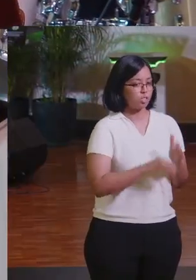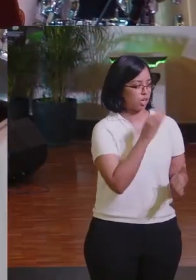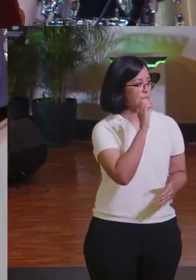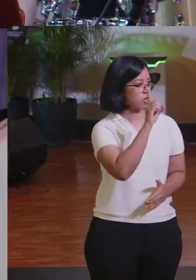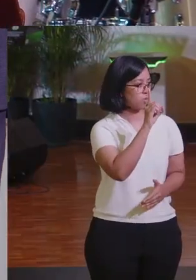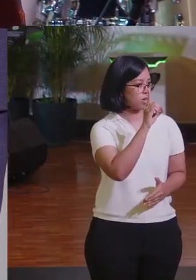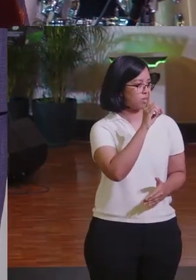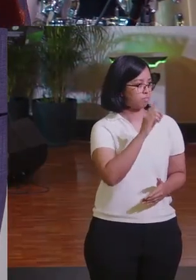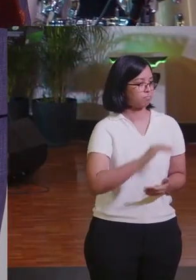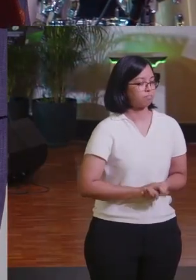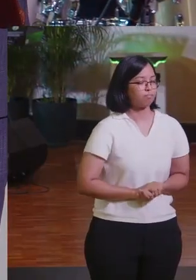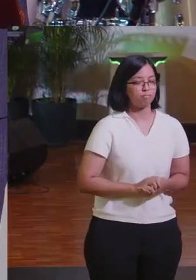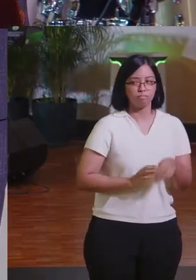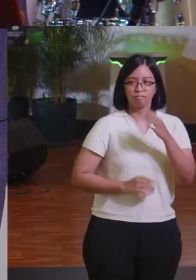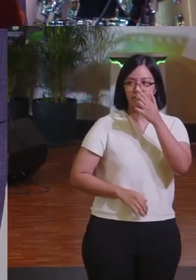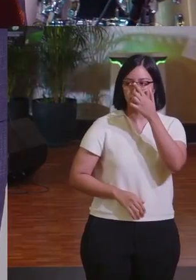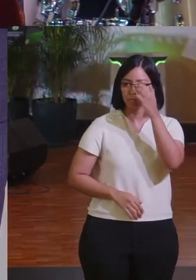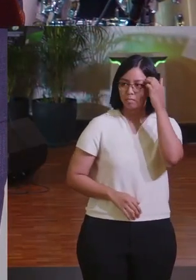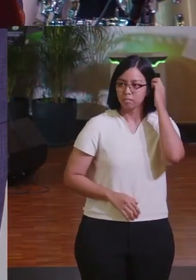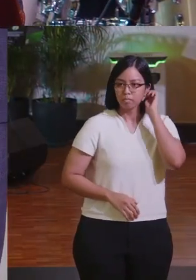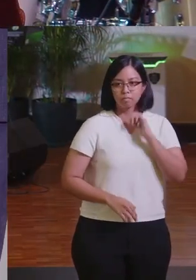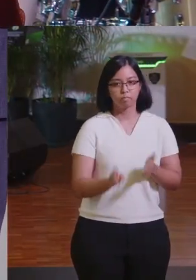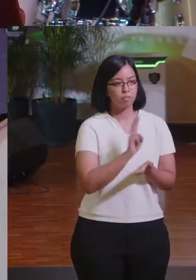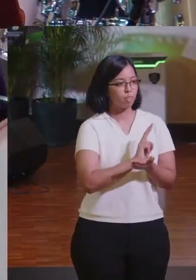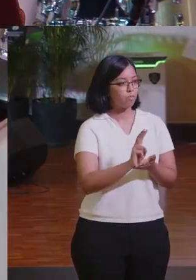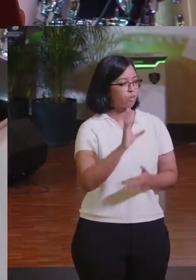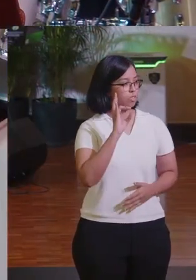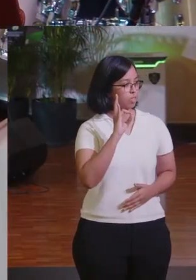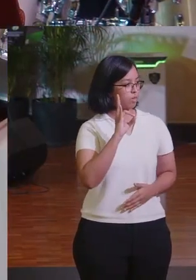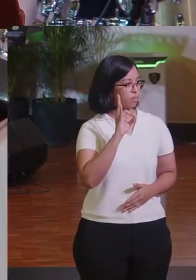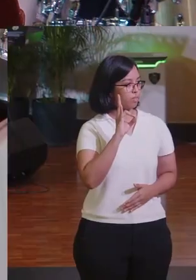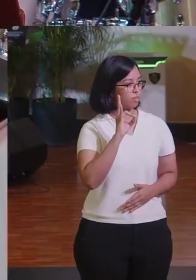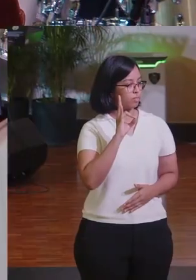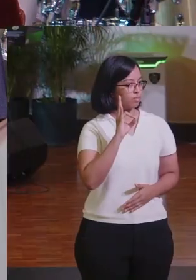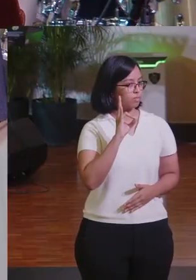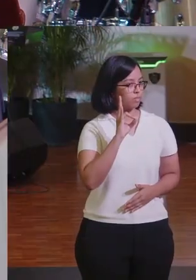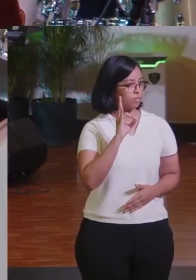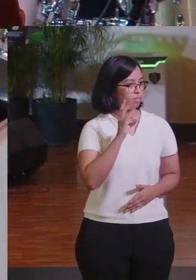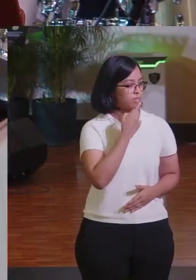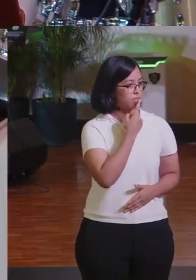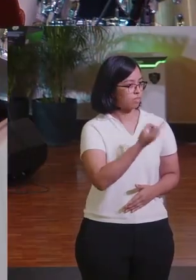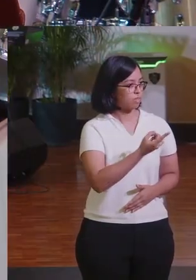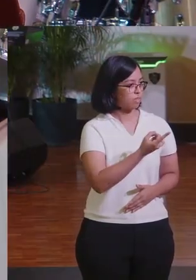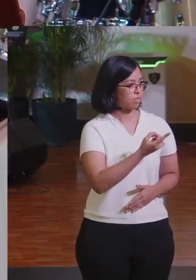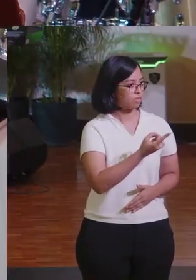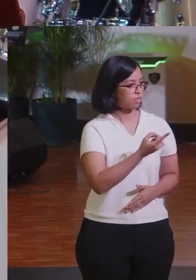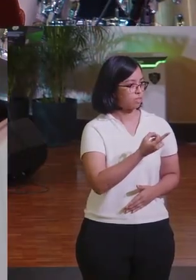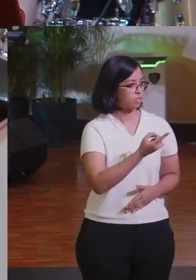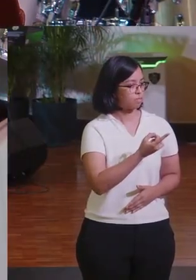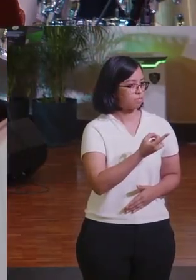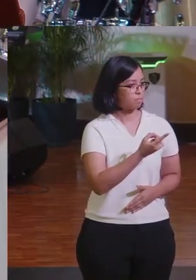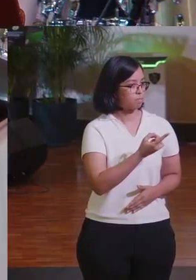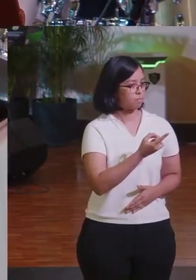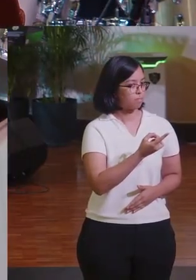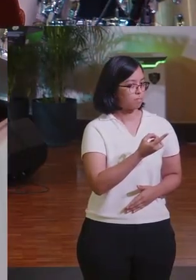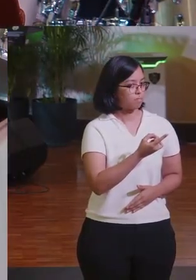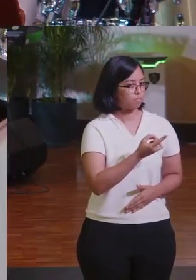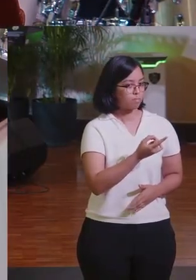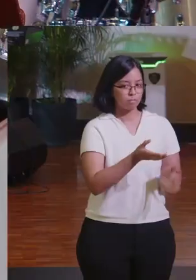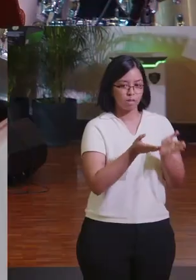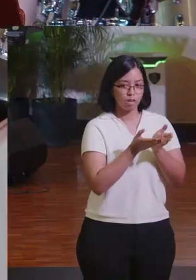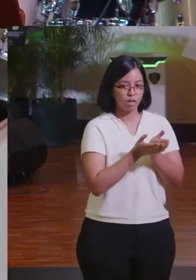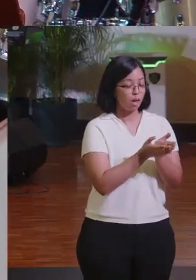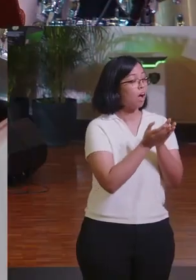natin ang ating pag-aaral. Sa verse 7, ang sinabi po doon, sila ay